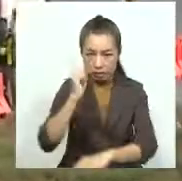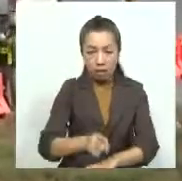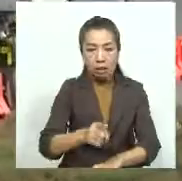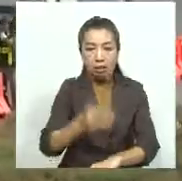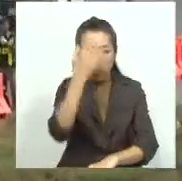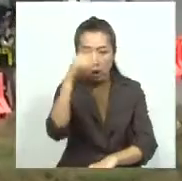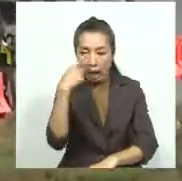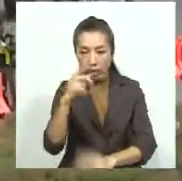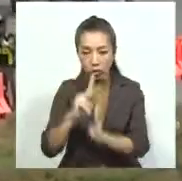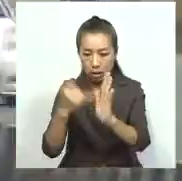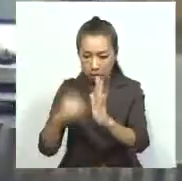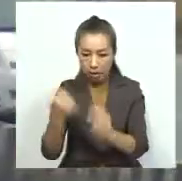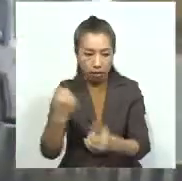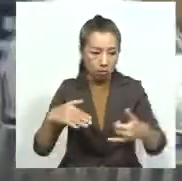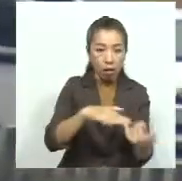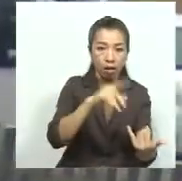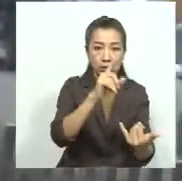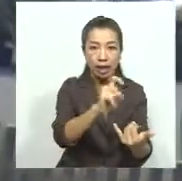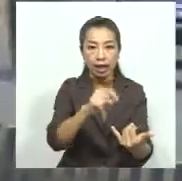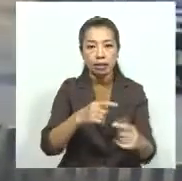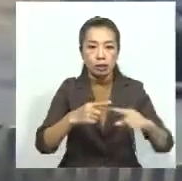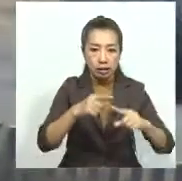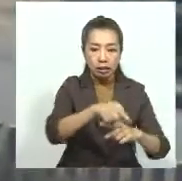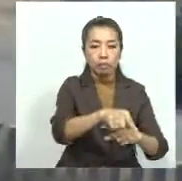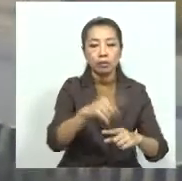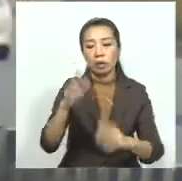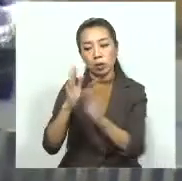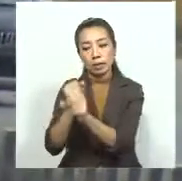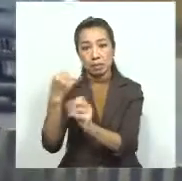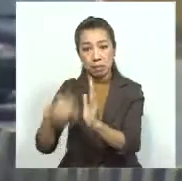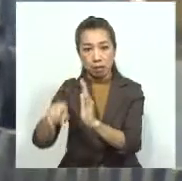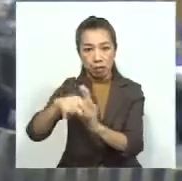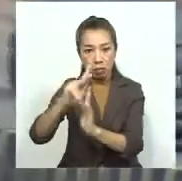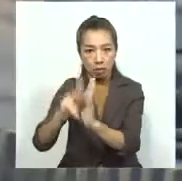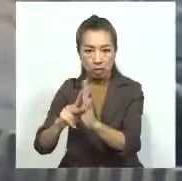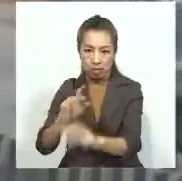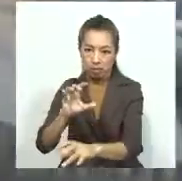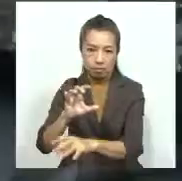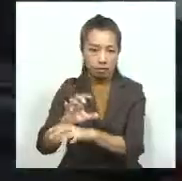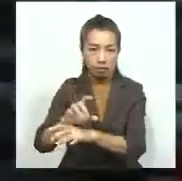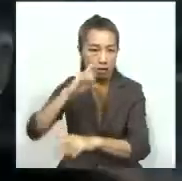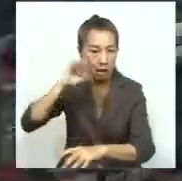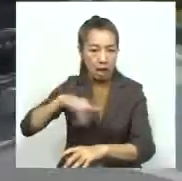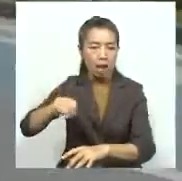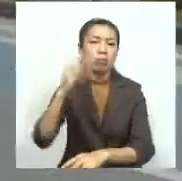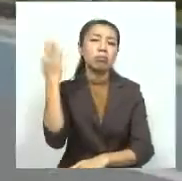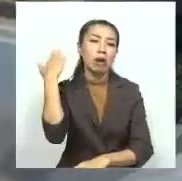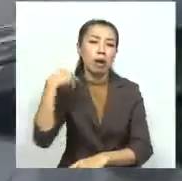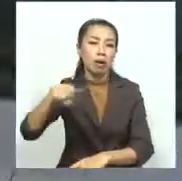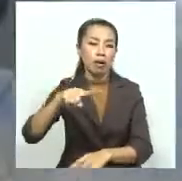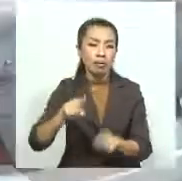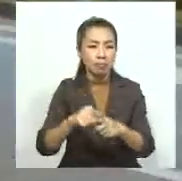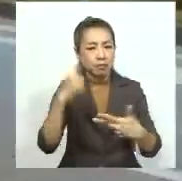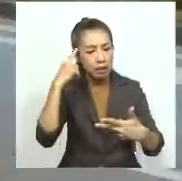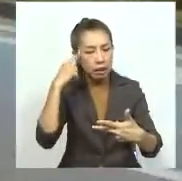ให้เกิดอุบัติเหตุมีผู้บาดเจ็บและเสียชีวิตและผู้กระทำผิดต้องได้รับการลงโทษอย่างถึงที่สุดเนื่องจากที่ผ่านมาทั้ง3ก